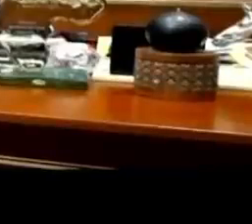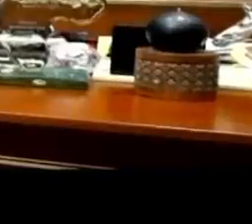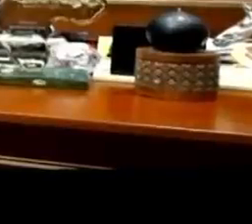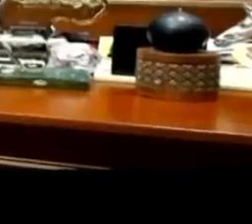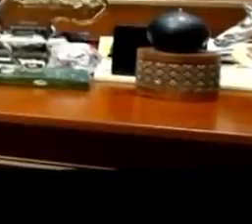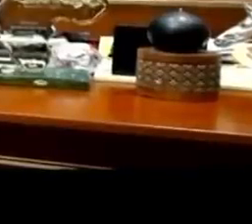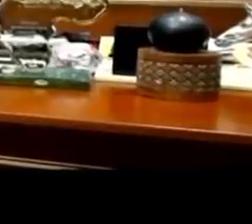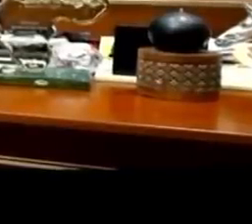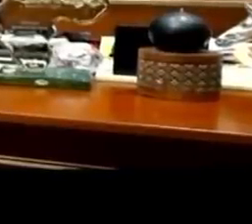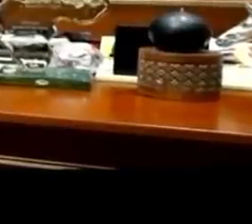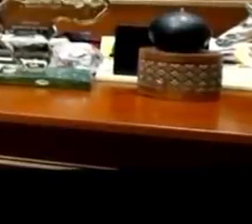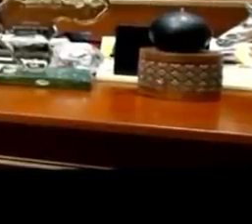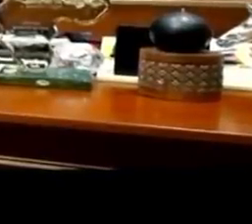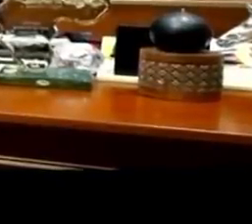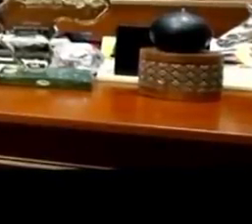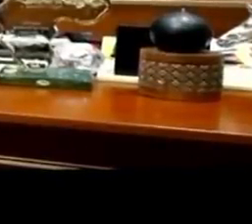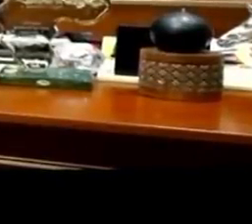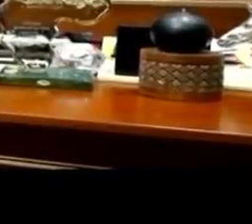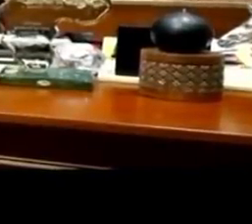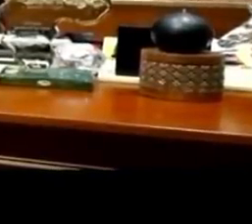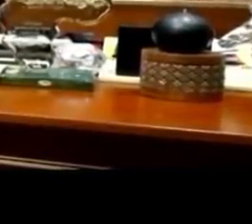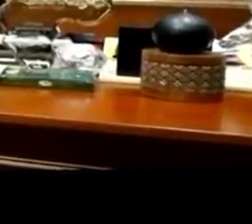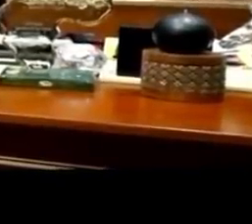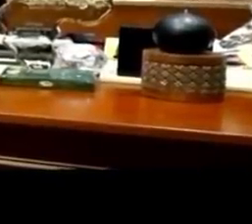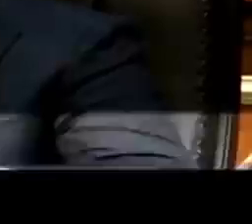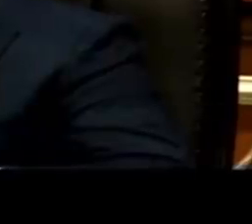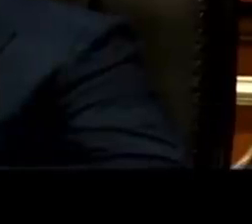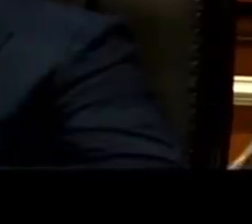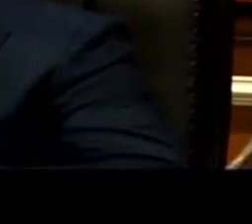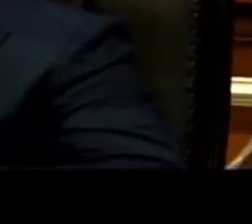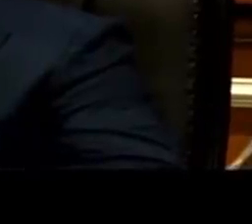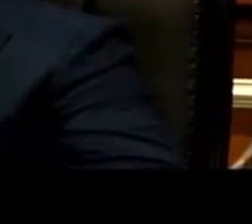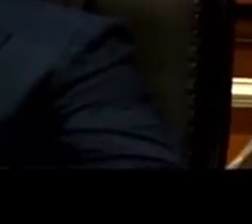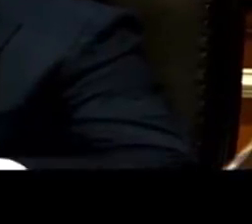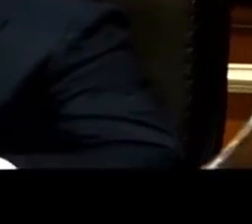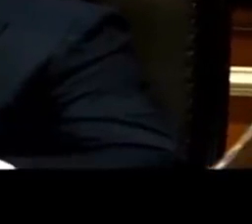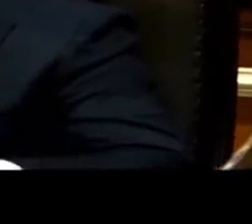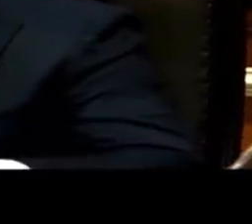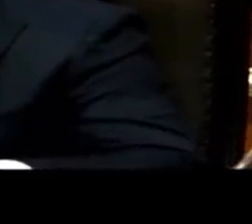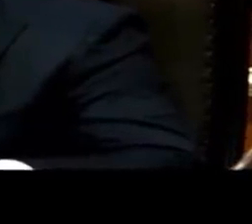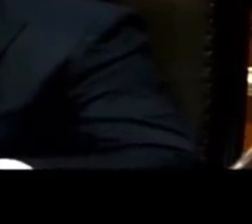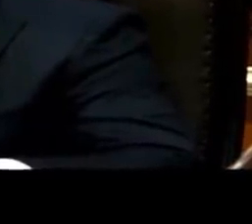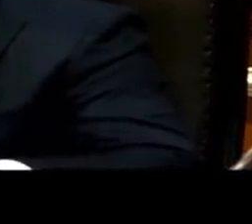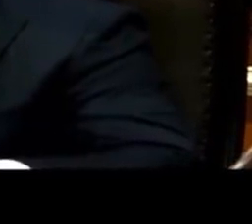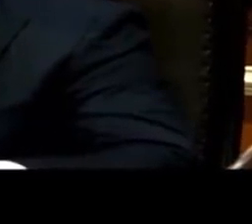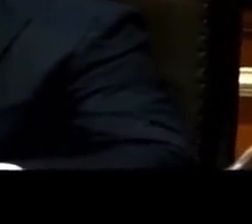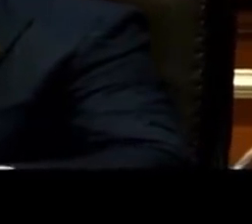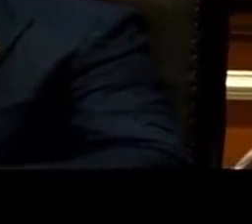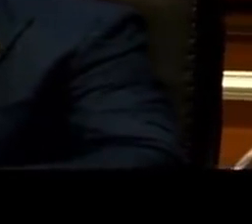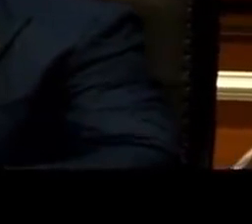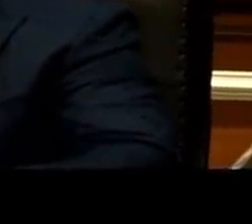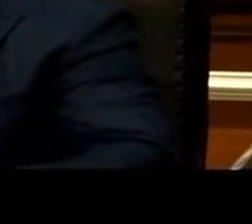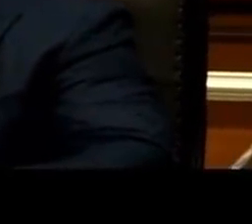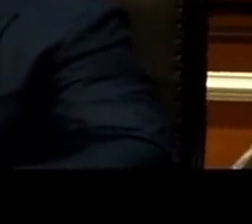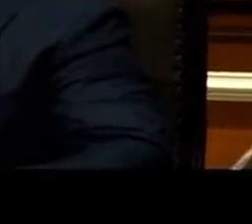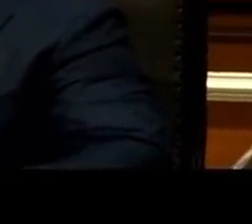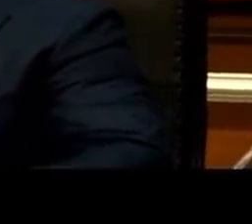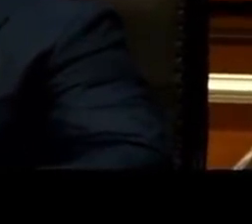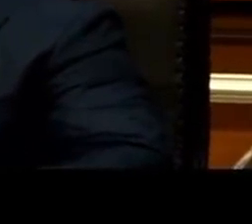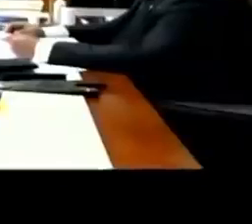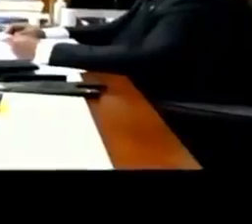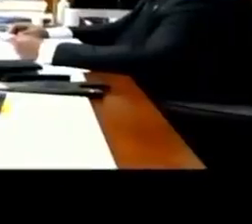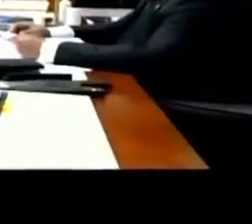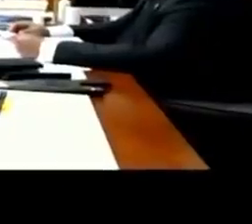la défense de la patrie. Au regard de l'évolution de la situation sécuritaire à l'est de la République démocratique du